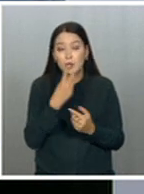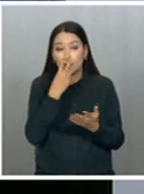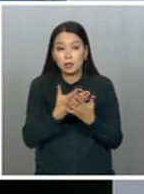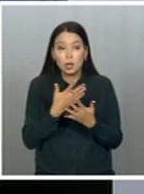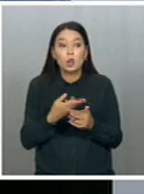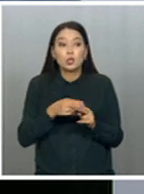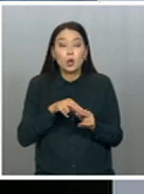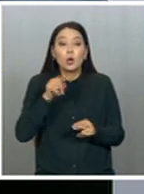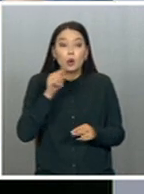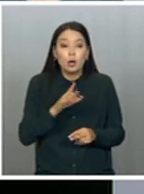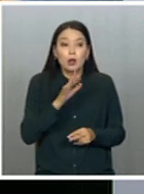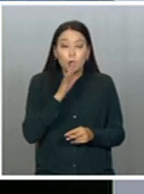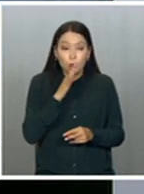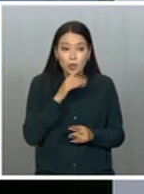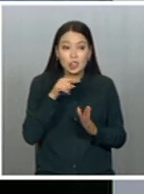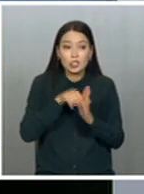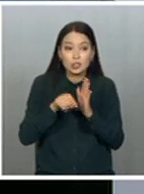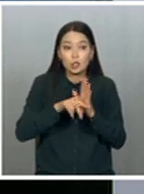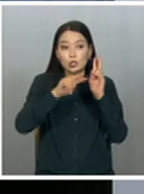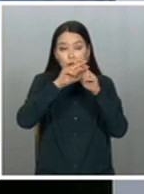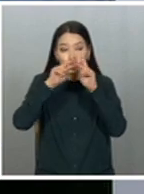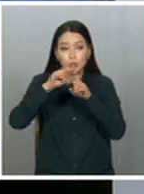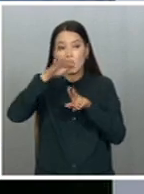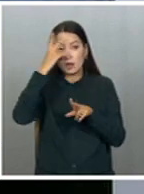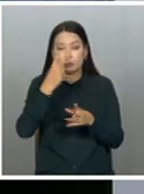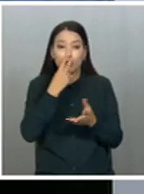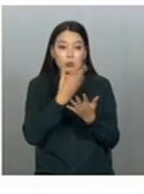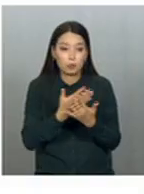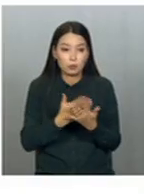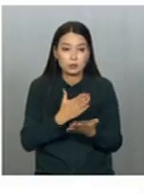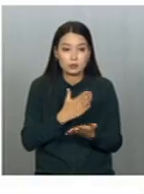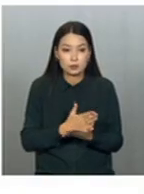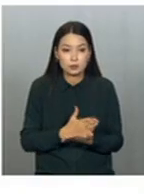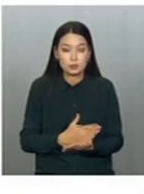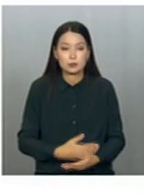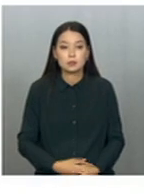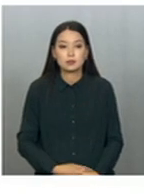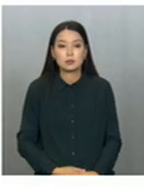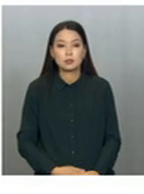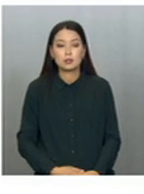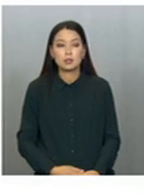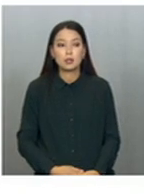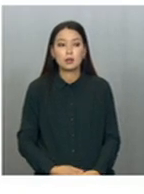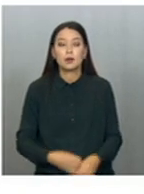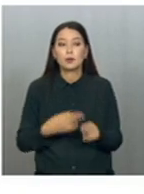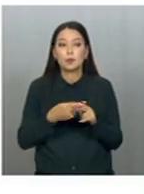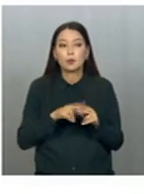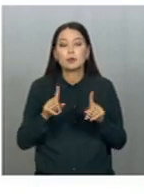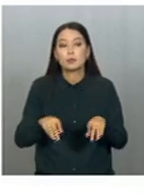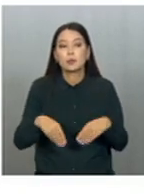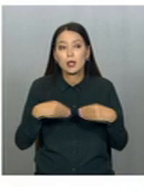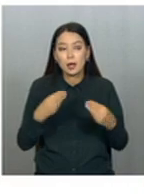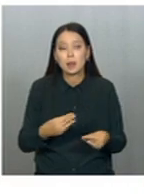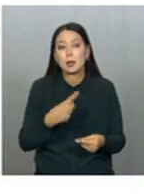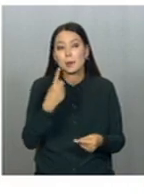уақыт ішіндегі жұлдызды аспанның көрінісі болып табылады. Сәйкесінше сізге берілген белгілі бір